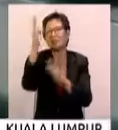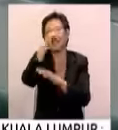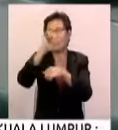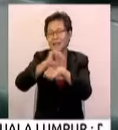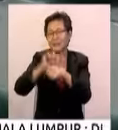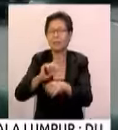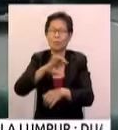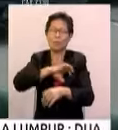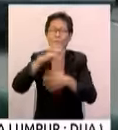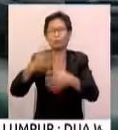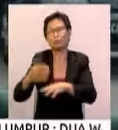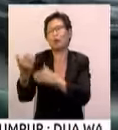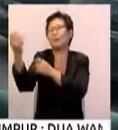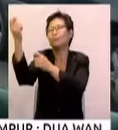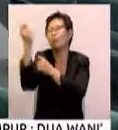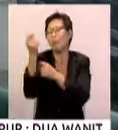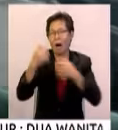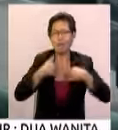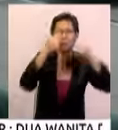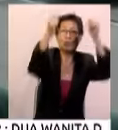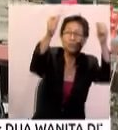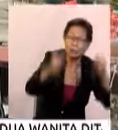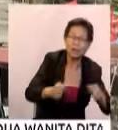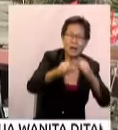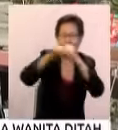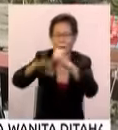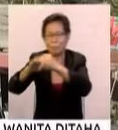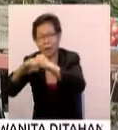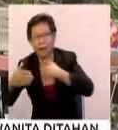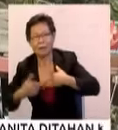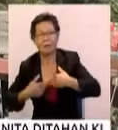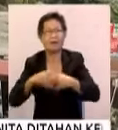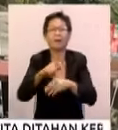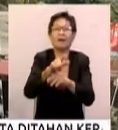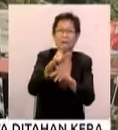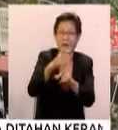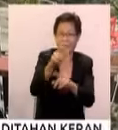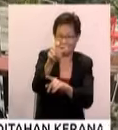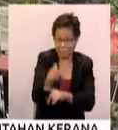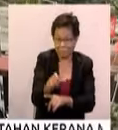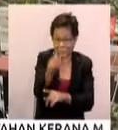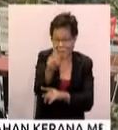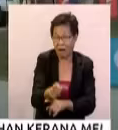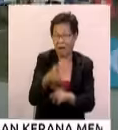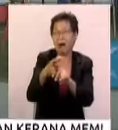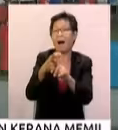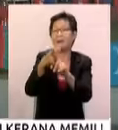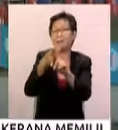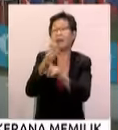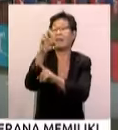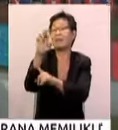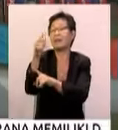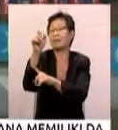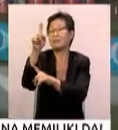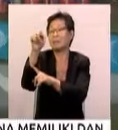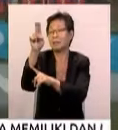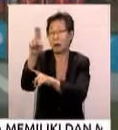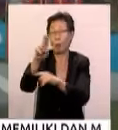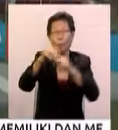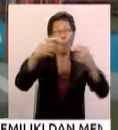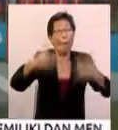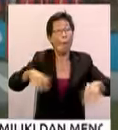Mana ada poster, ada kempen, ada itu, ada inilah. Bagi anak jati rantau, Rosiah Jaafar, kehangatan kempen PRK